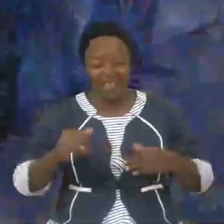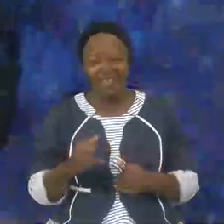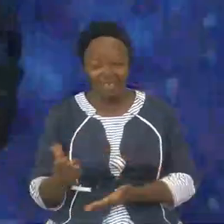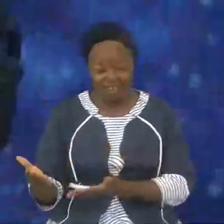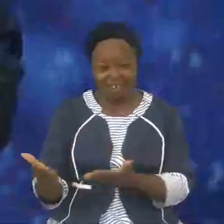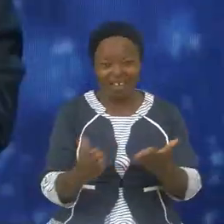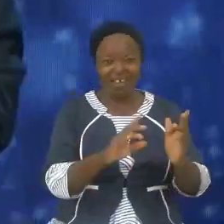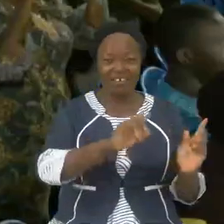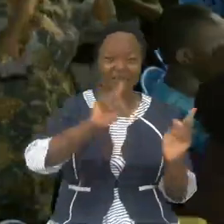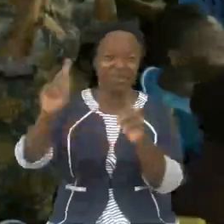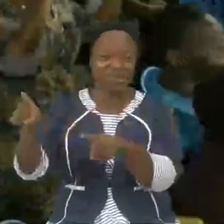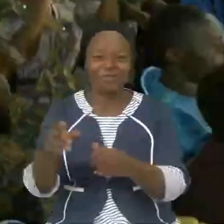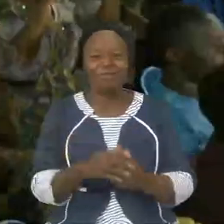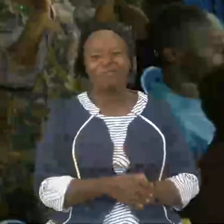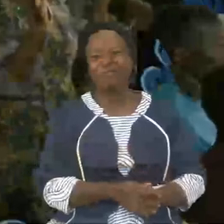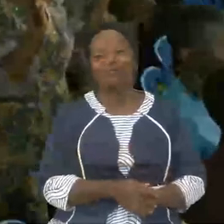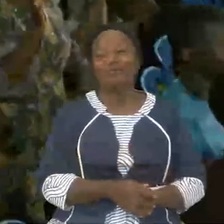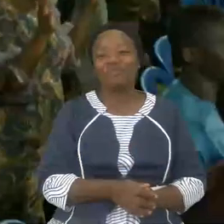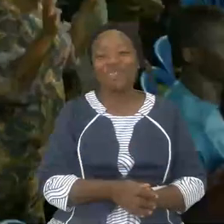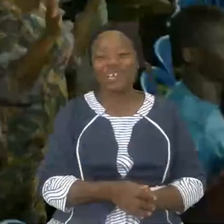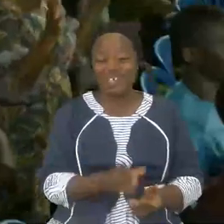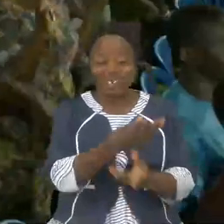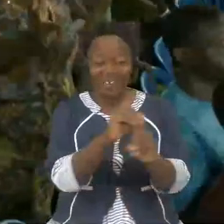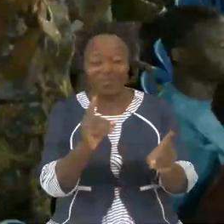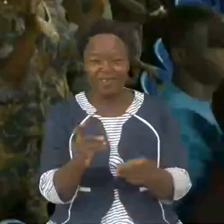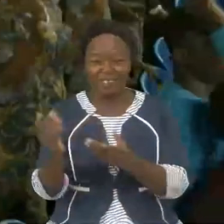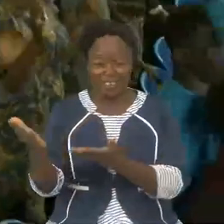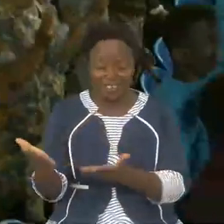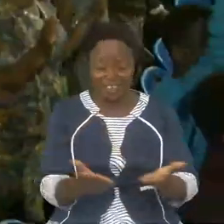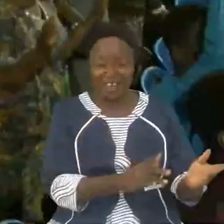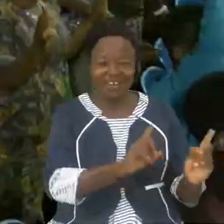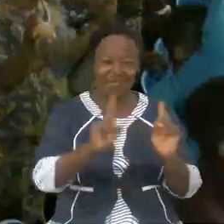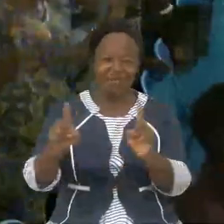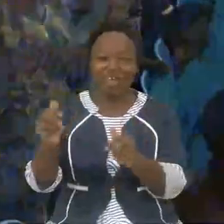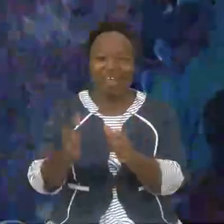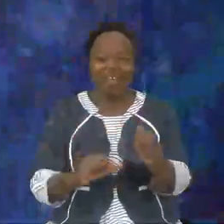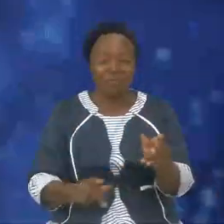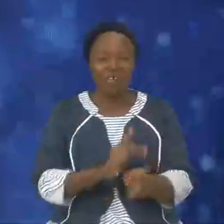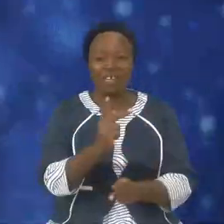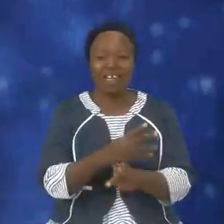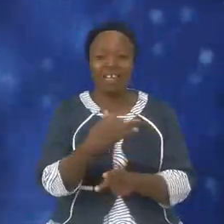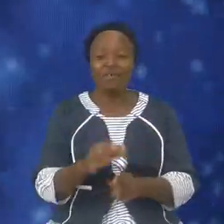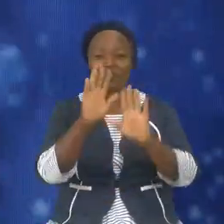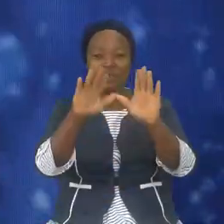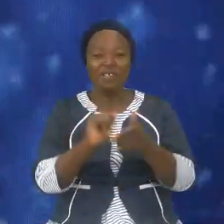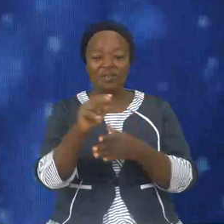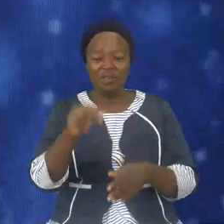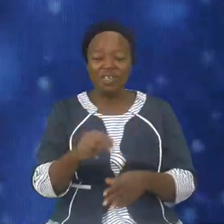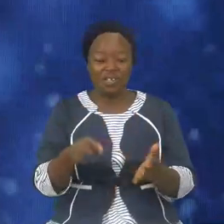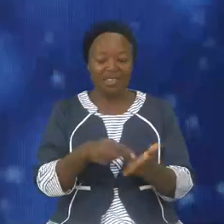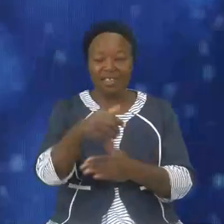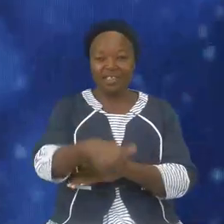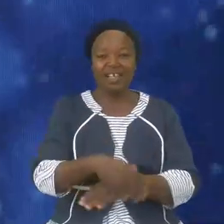à la maison. La guérison, vous allez la prendre et rentrer chez vous. La délivrance, tout genre